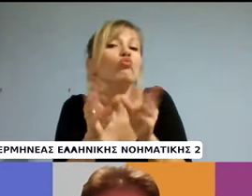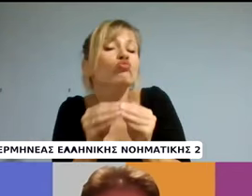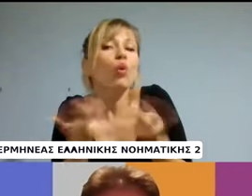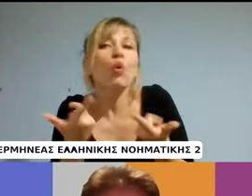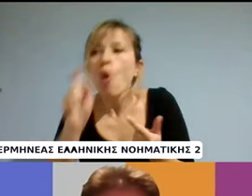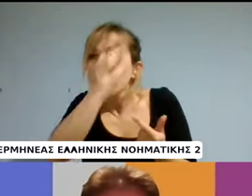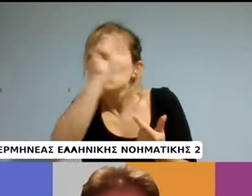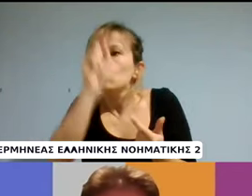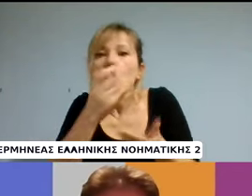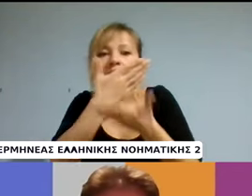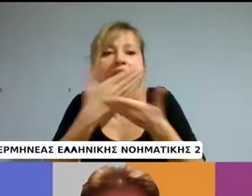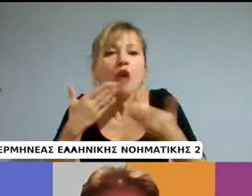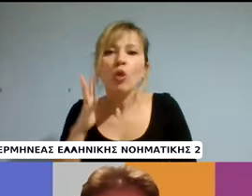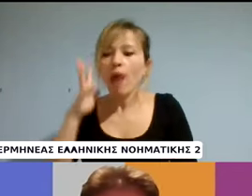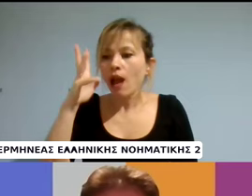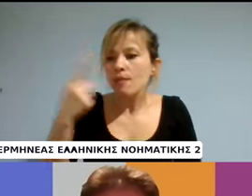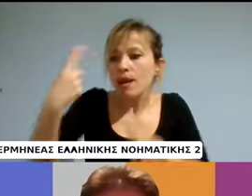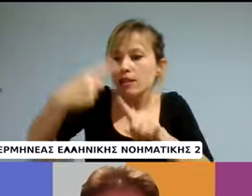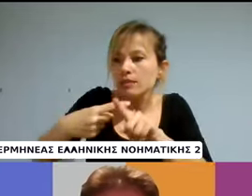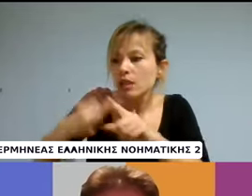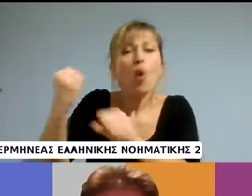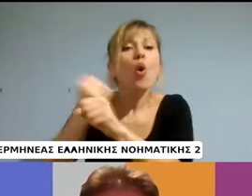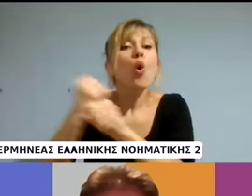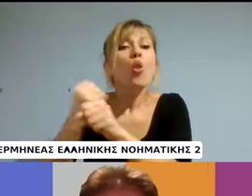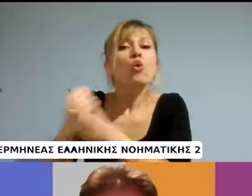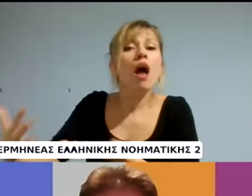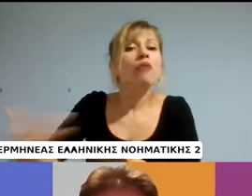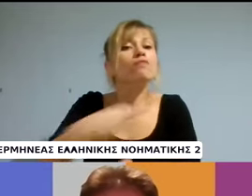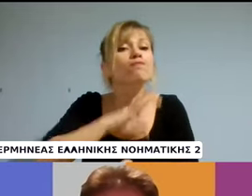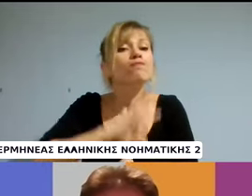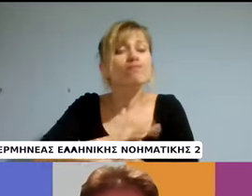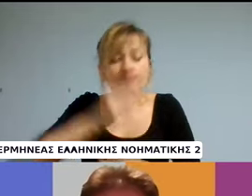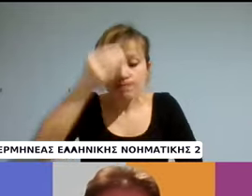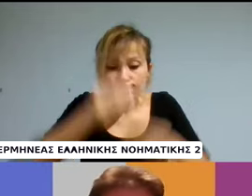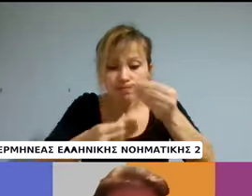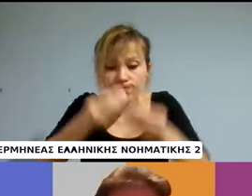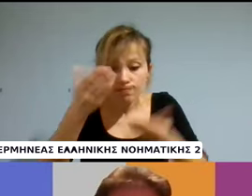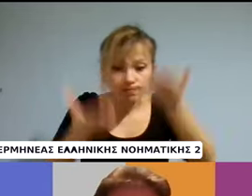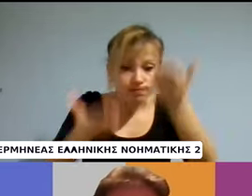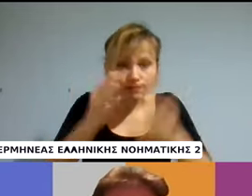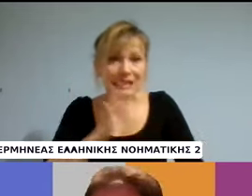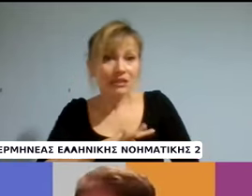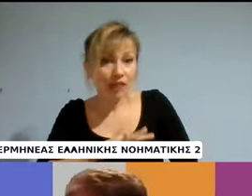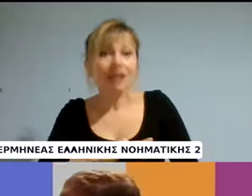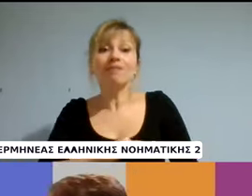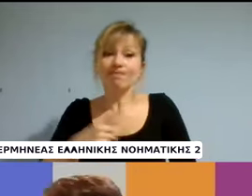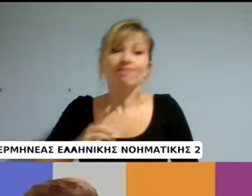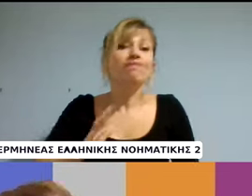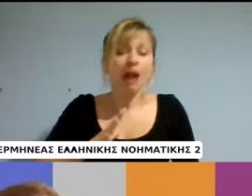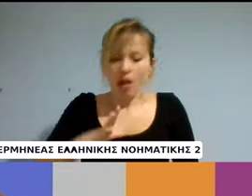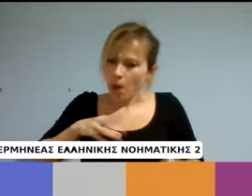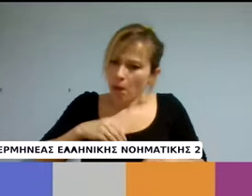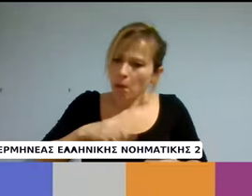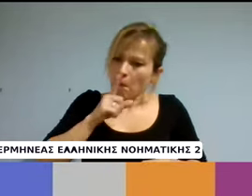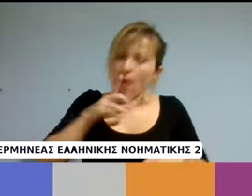το πόσα χρήματα εισπράττεις από τη δουλειά σου, το να δέχονται χαμηλές τιμές δεν